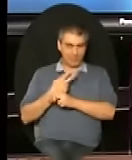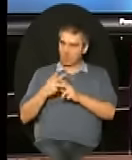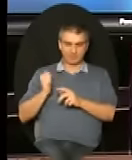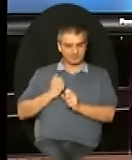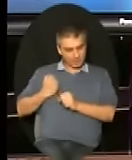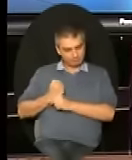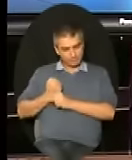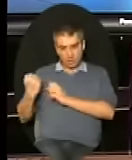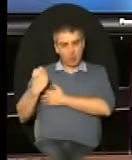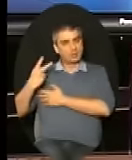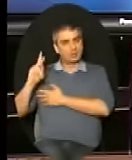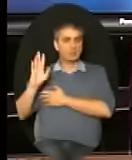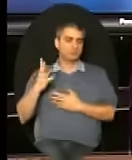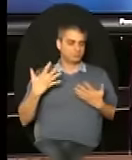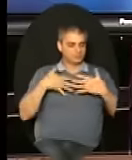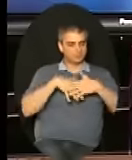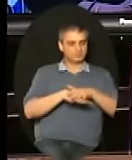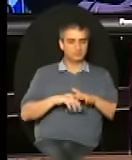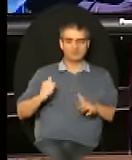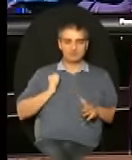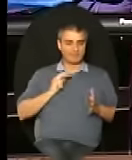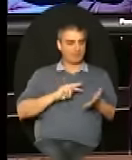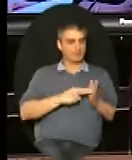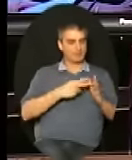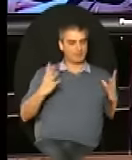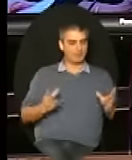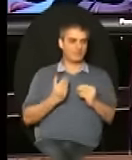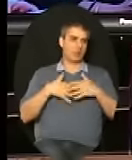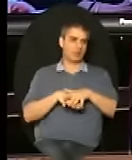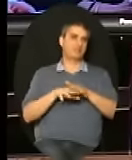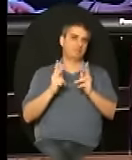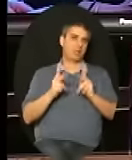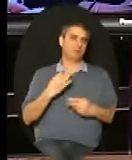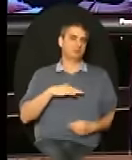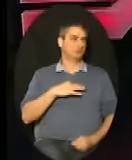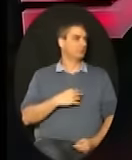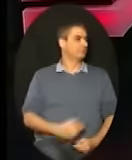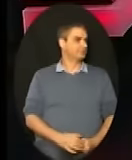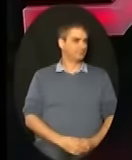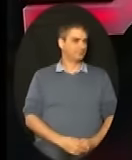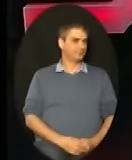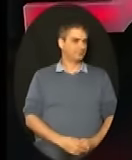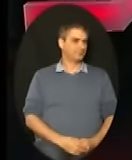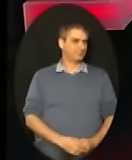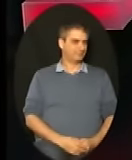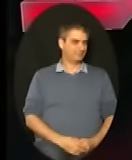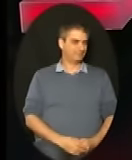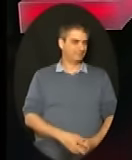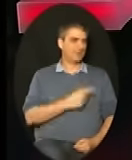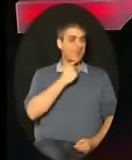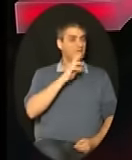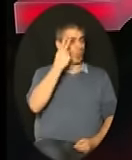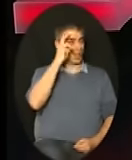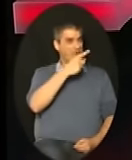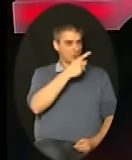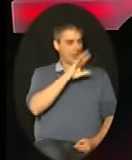שצהל יפעל ביותר כוח, אלא לשלב את הצבאים המדיני, וזאת האופציה שלנו. הבעיה שרעיונות, גם אם משווקים בצורה נהדרת, זה לא מספיק